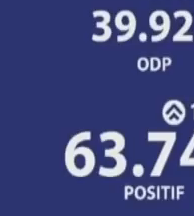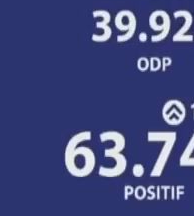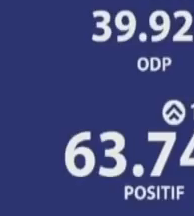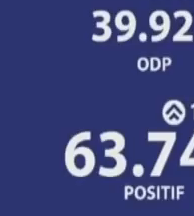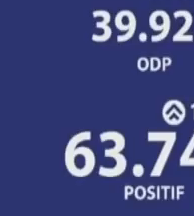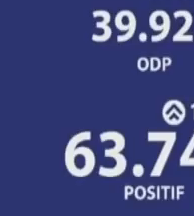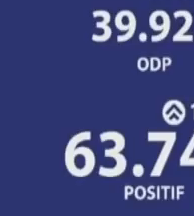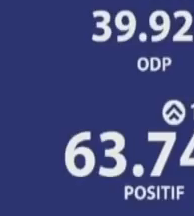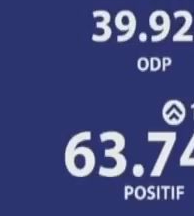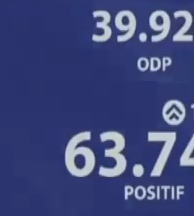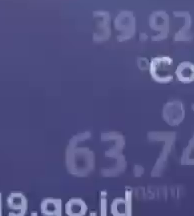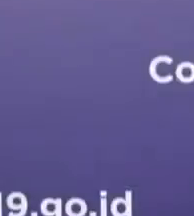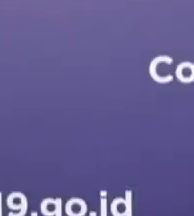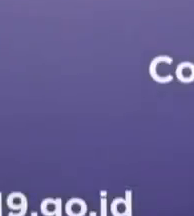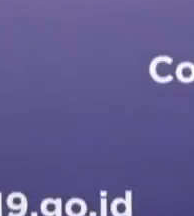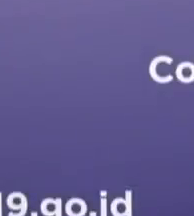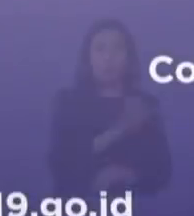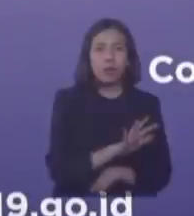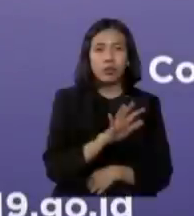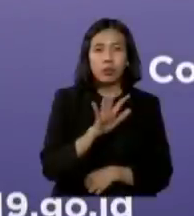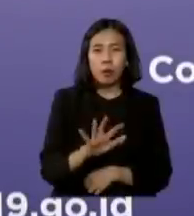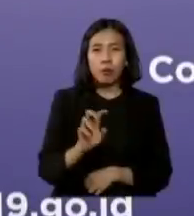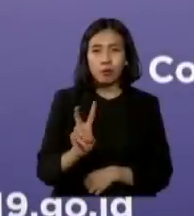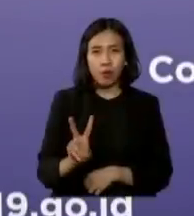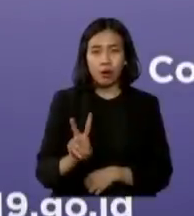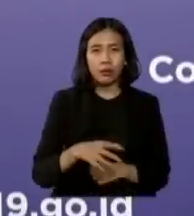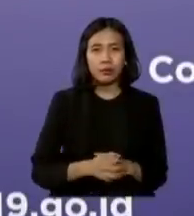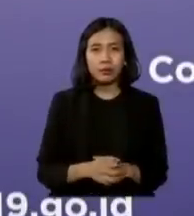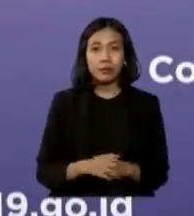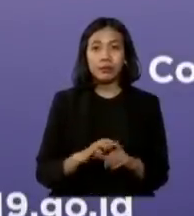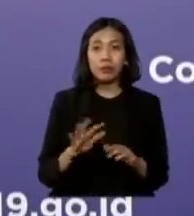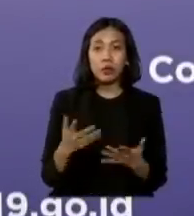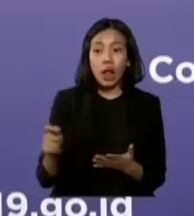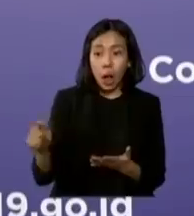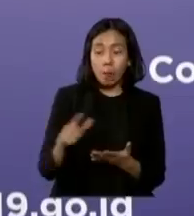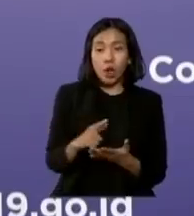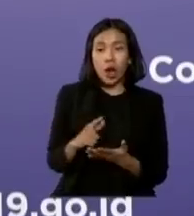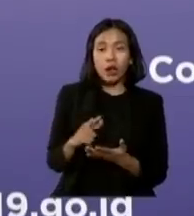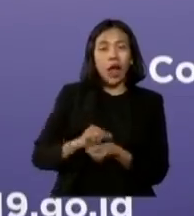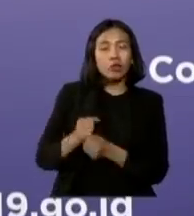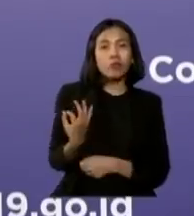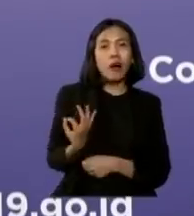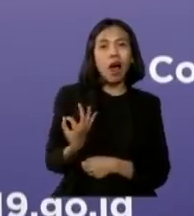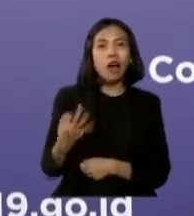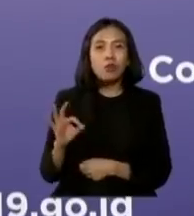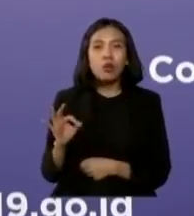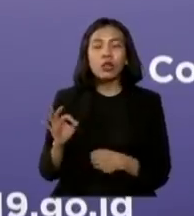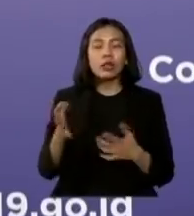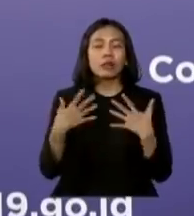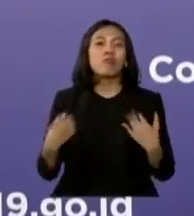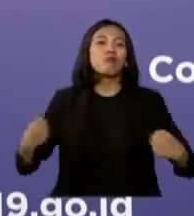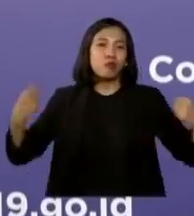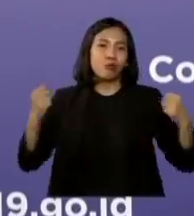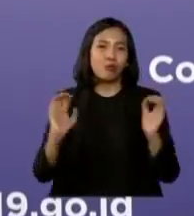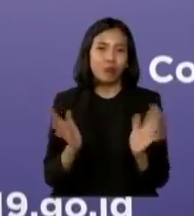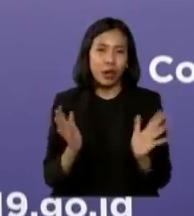sebanyak 552 kasus baru dan juga melaporkan ada 154 yang sembuh